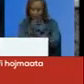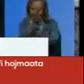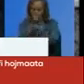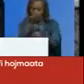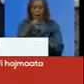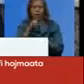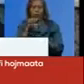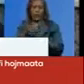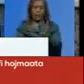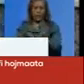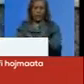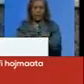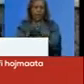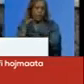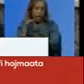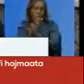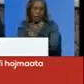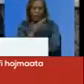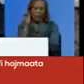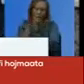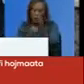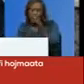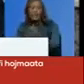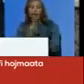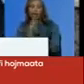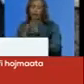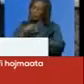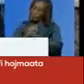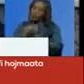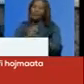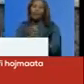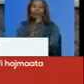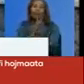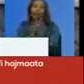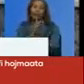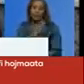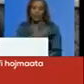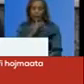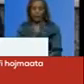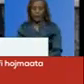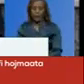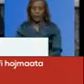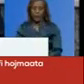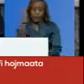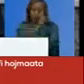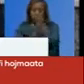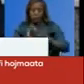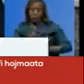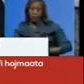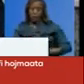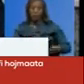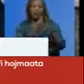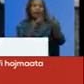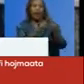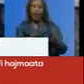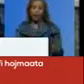ያልሆነ ድርጊት እንዲያበቃና ዳግም እንዳይፈጠር መስራት ይጠበቅብናል። ችግሮቻችን